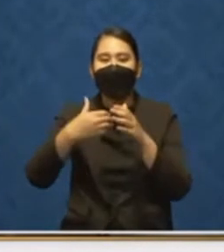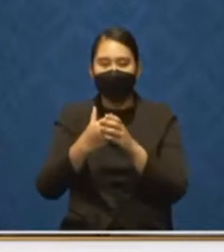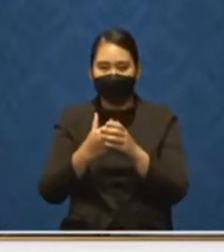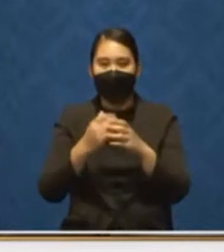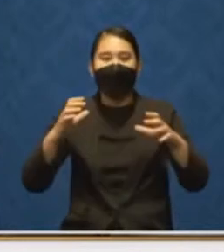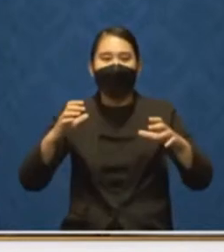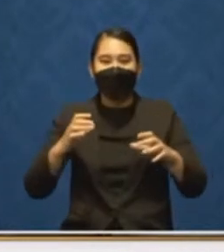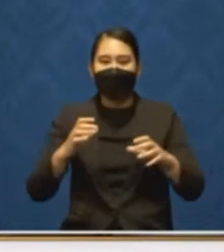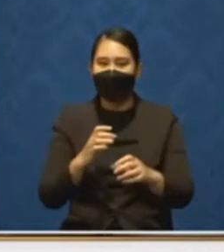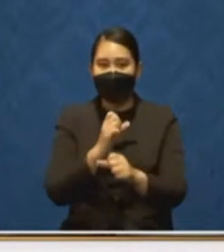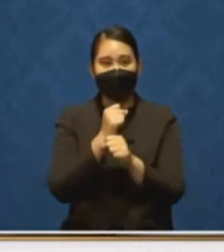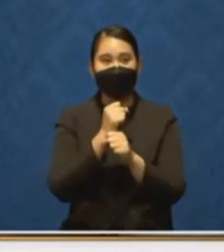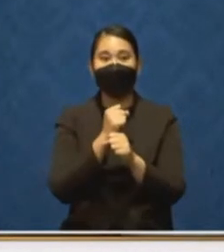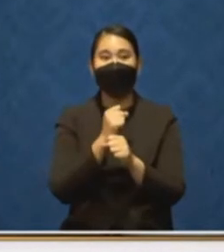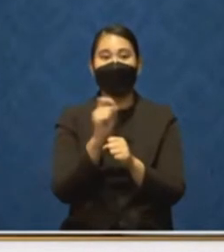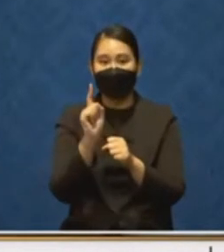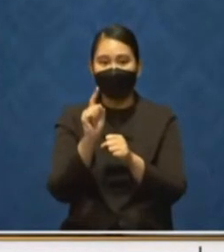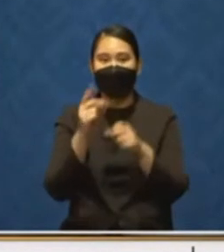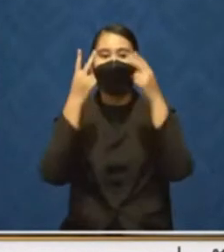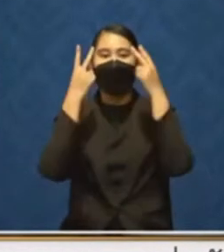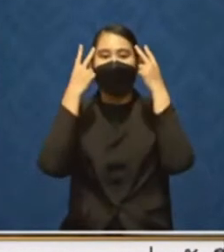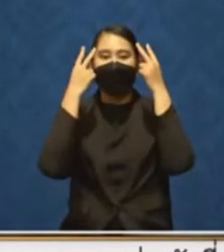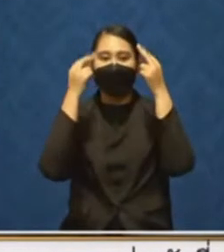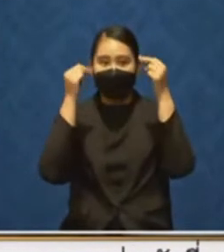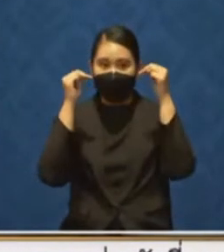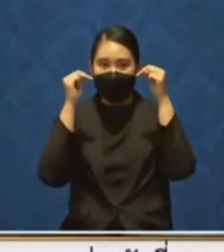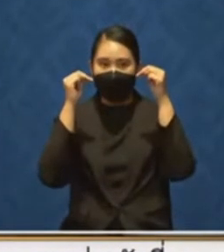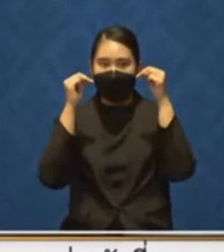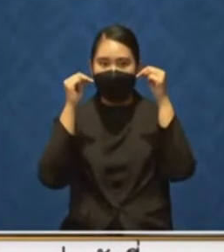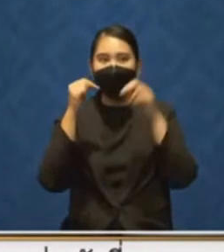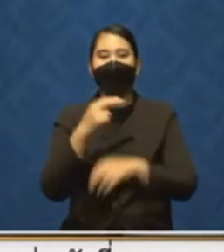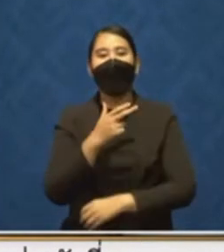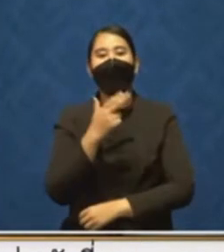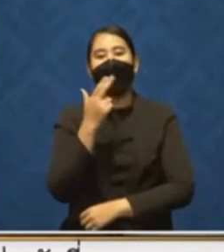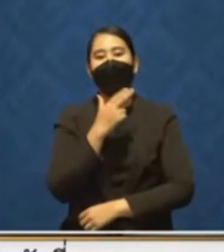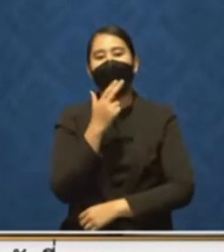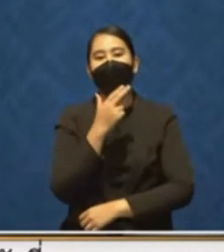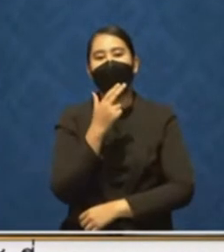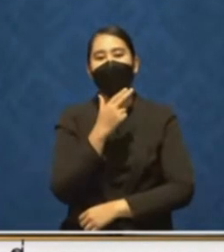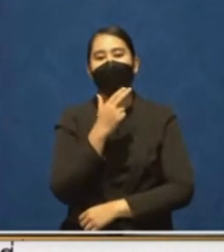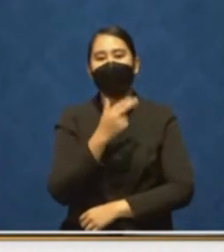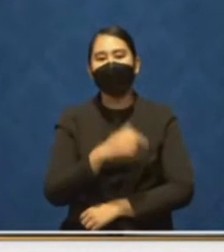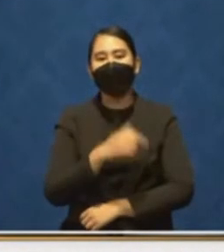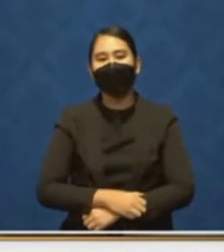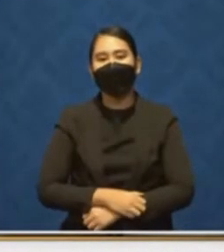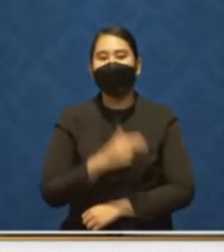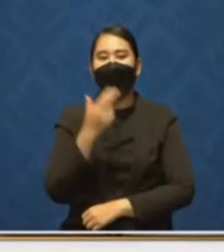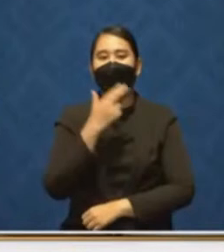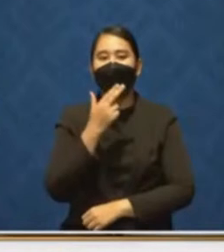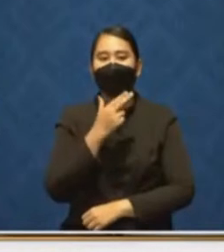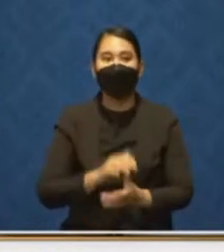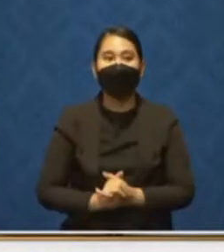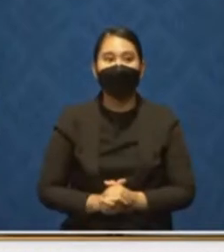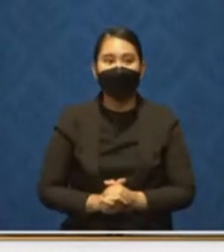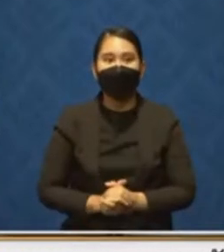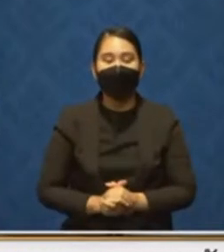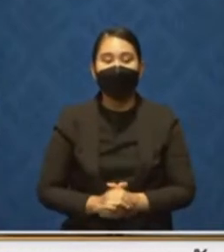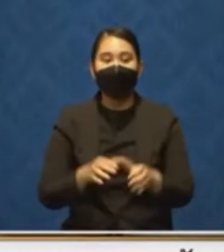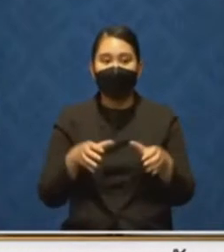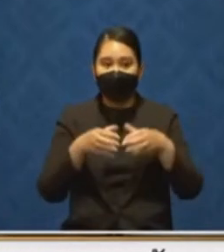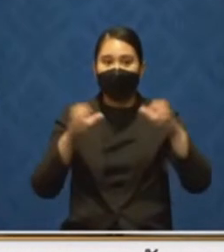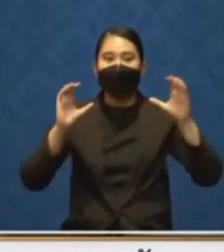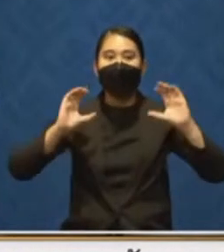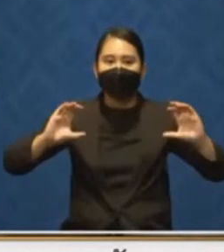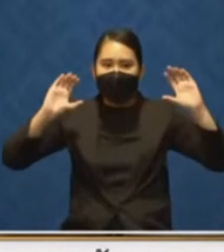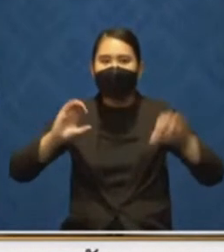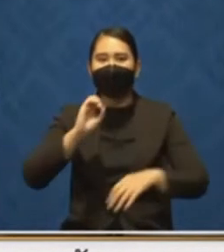ว่าการที่ท่านนายกรัฐมนตรีจะมาทำหล่อหลายท่านที่เป็นคนซีกรัฐบาลตั้ง